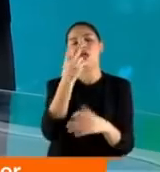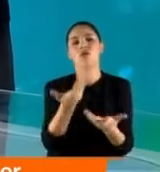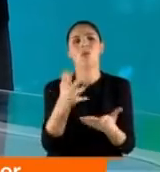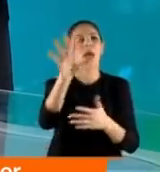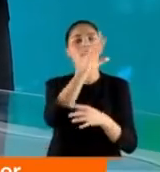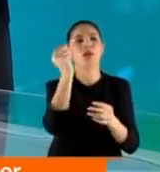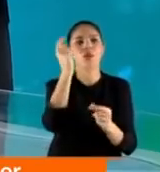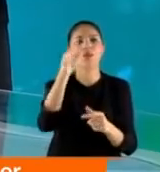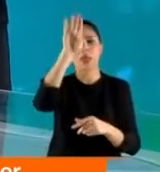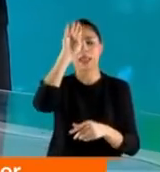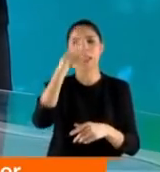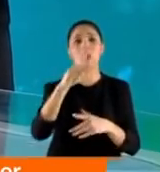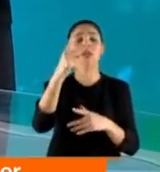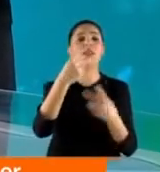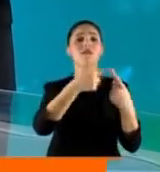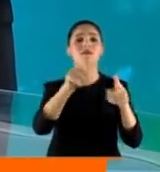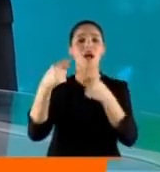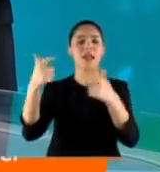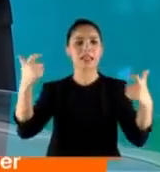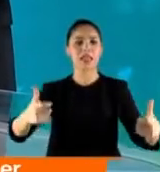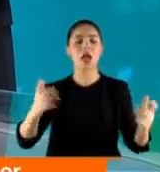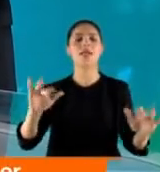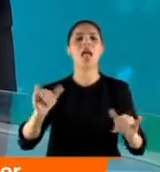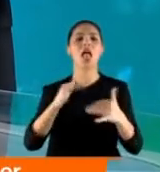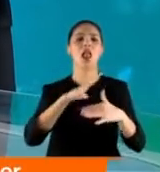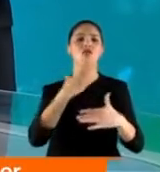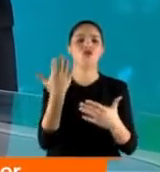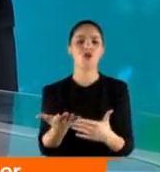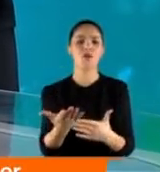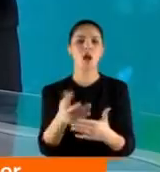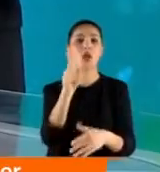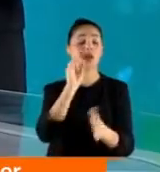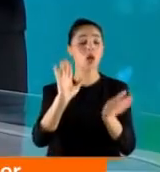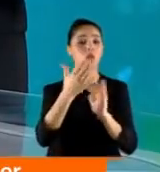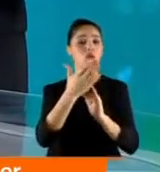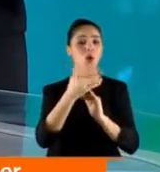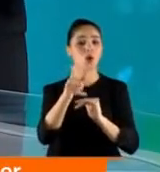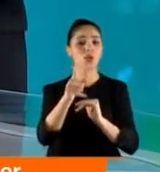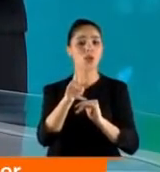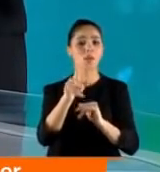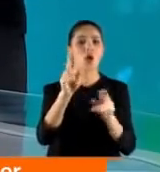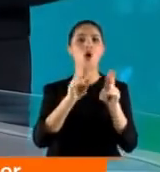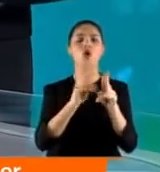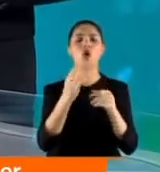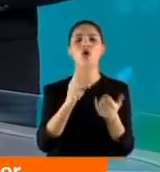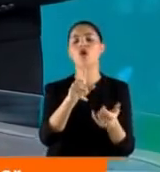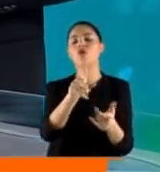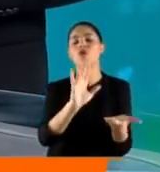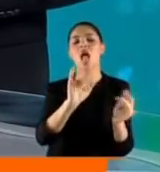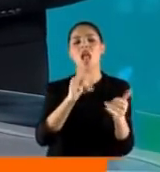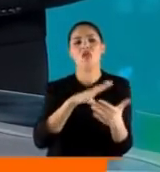unutuldu. İstanbul'da 2 ayrı adreste parti verildi ki son dönemin tabiriyle korona partisi